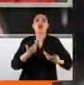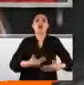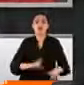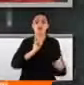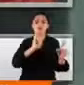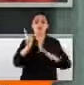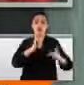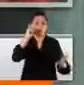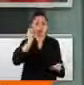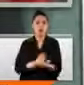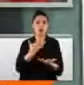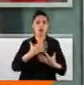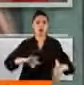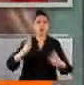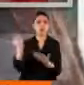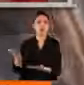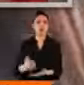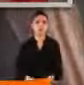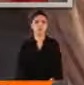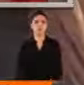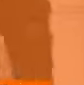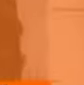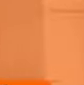Yargıtay'a taşımaya hazırlanıyor. Evet.